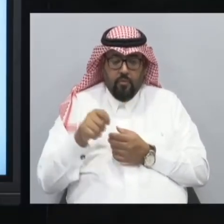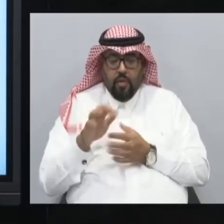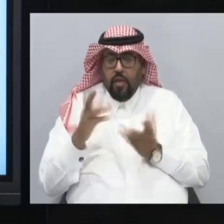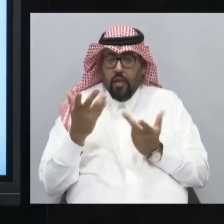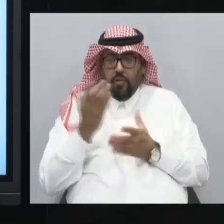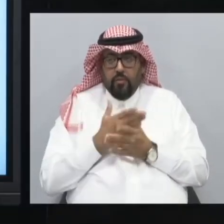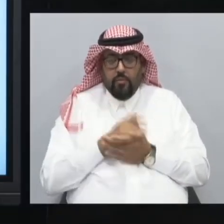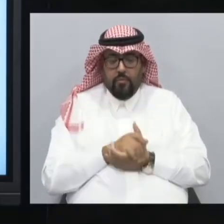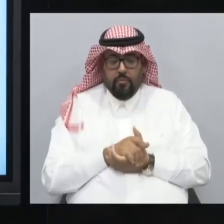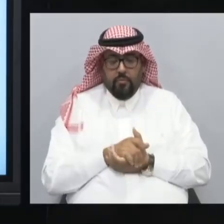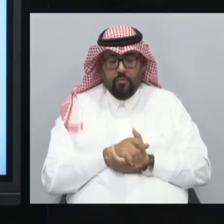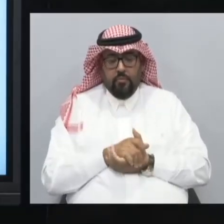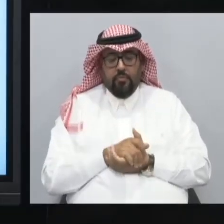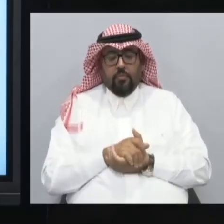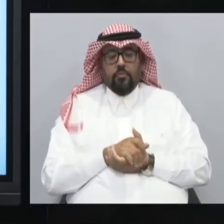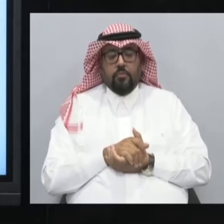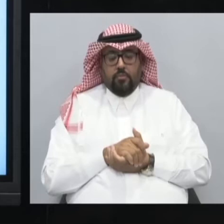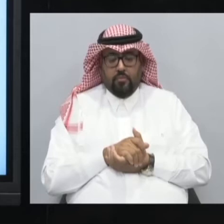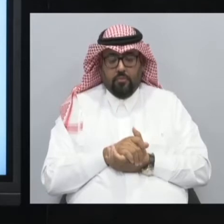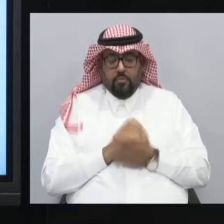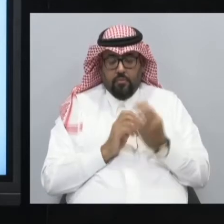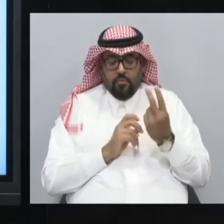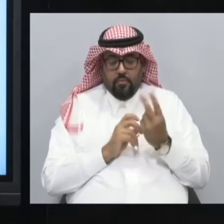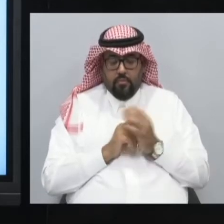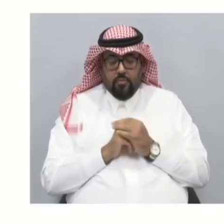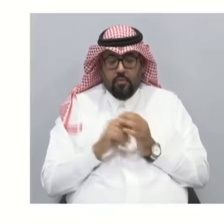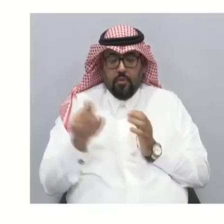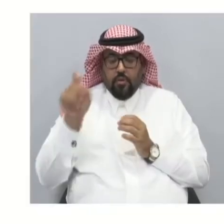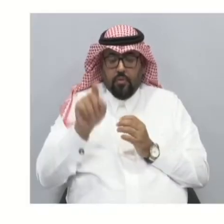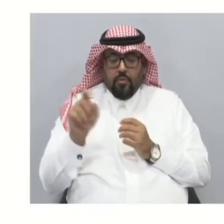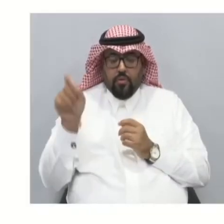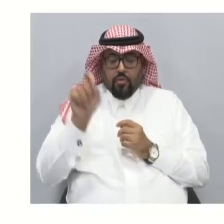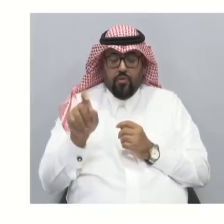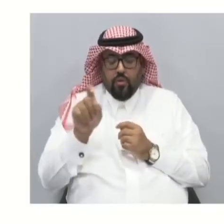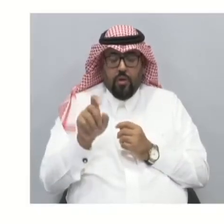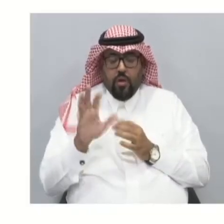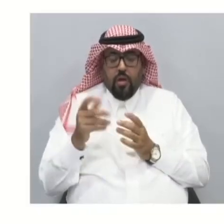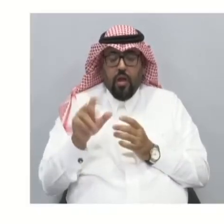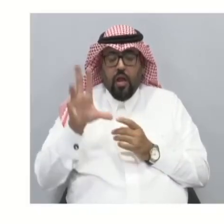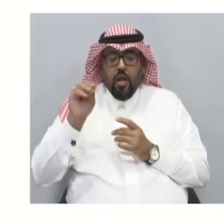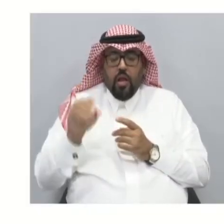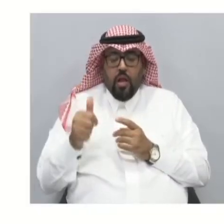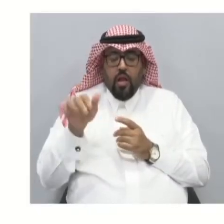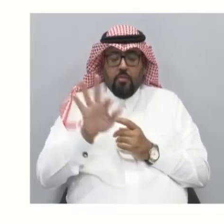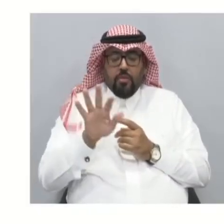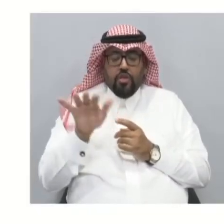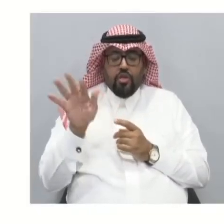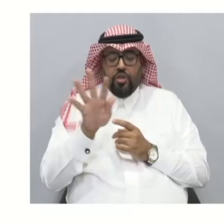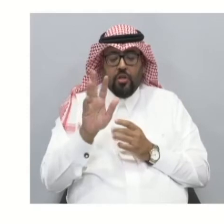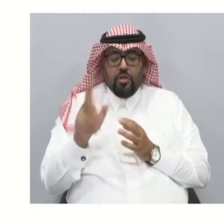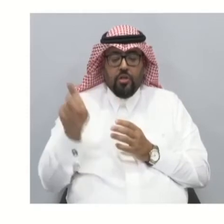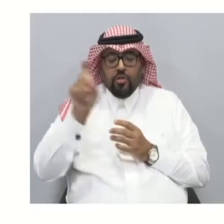لماذا؟ أيضا اثنان، هنا كتابة سؤال على الهامش عند تحويل الفكرة الرئيسة إلى